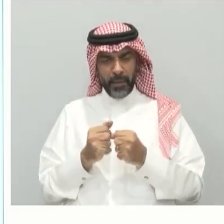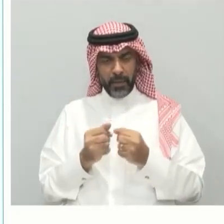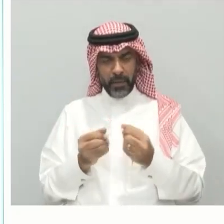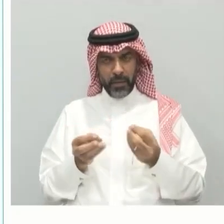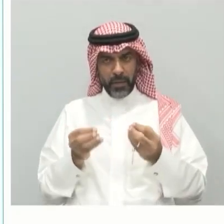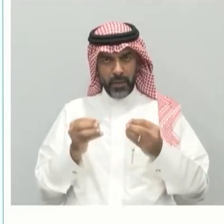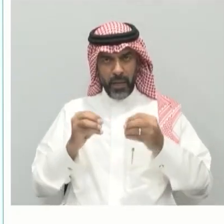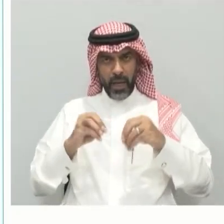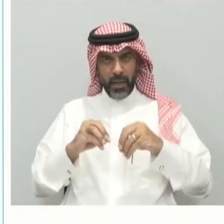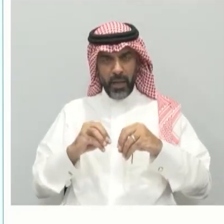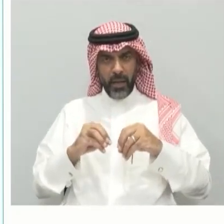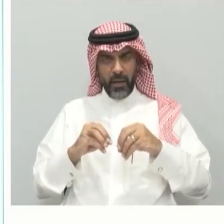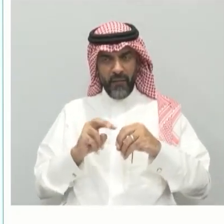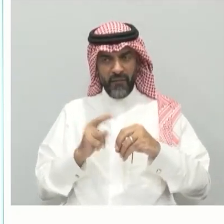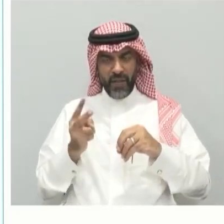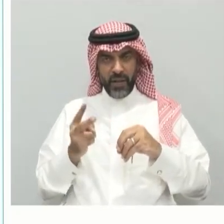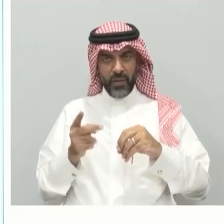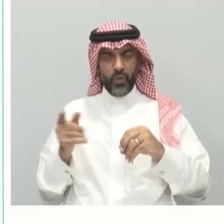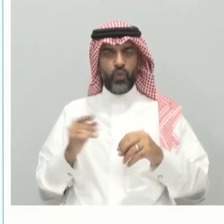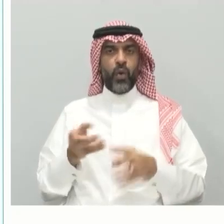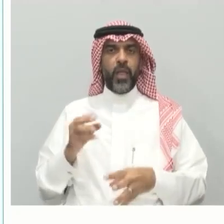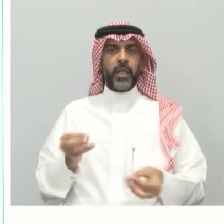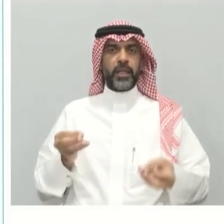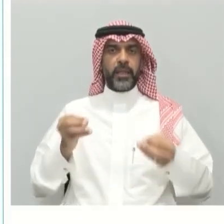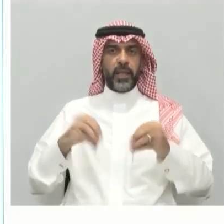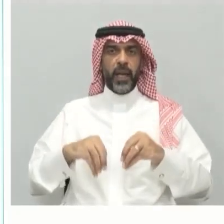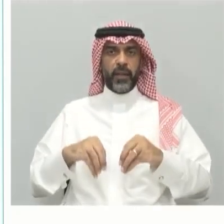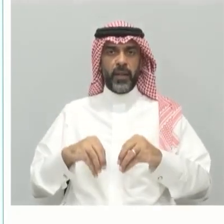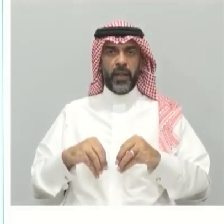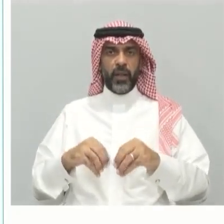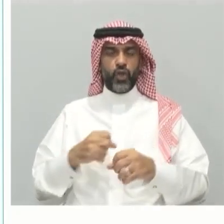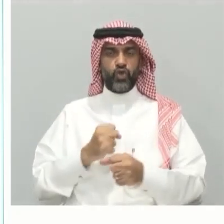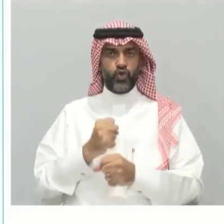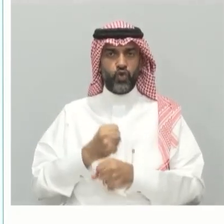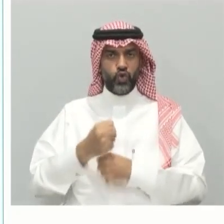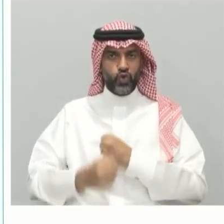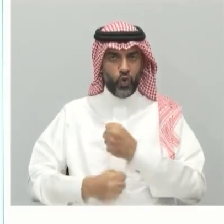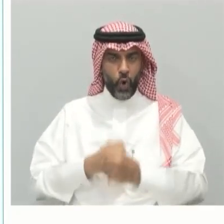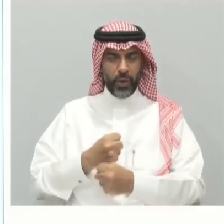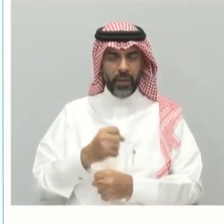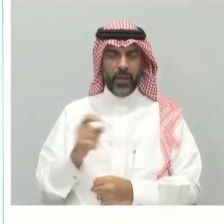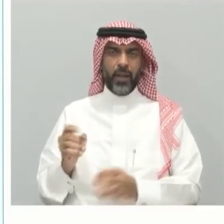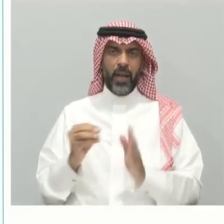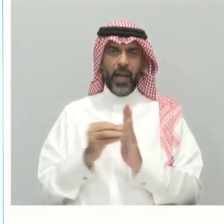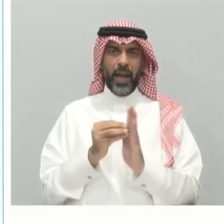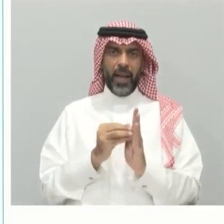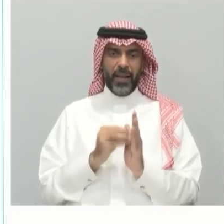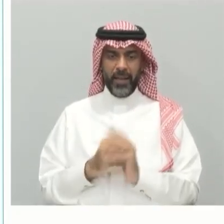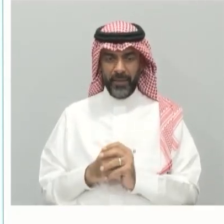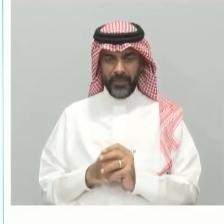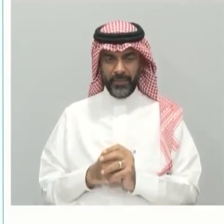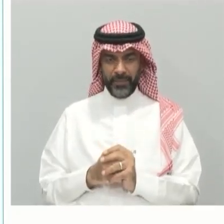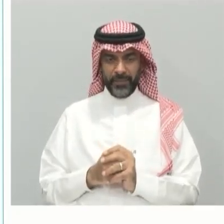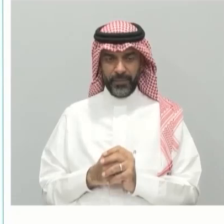الفرق في ما بينهم كقيمه زاد ماذا زاد جهد الخليه زاد جهد